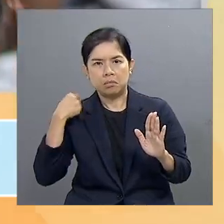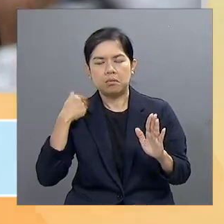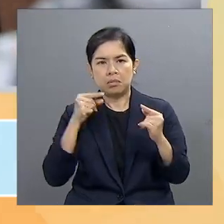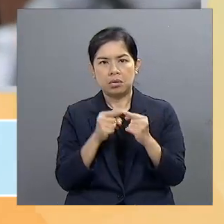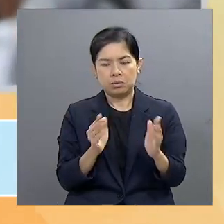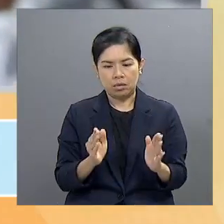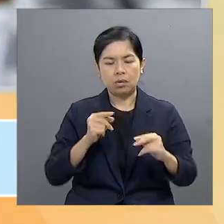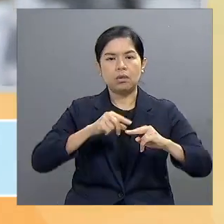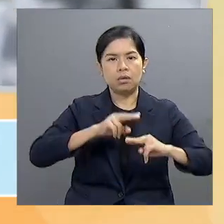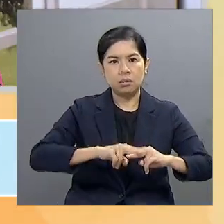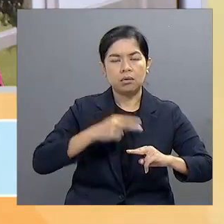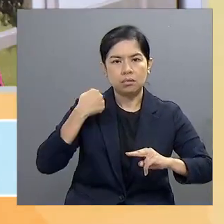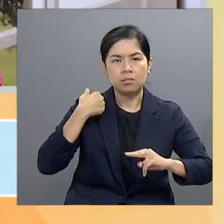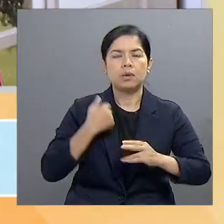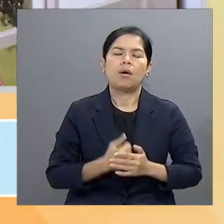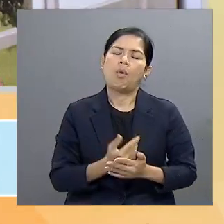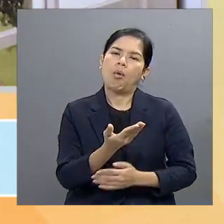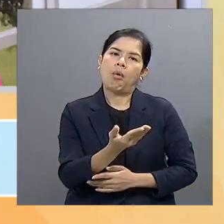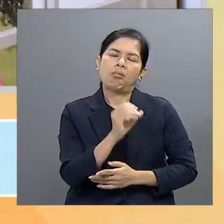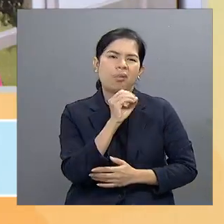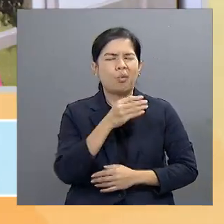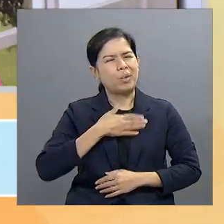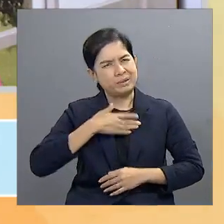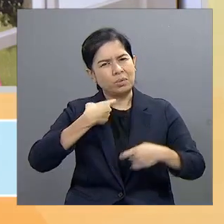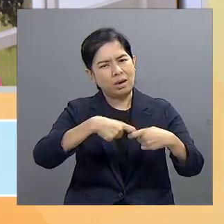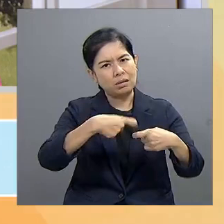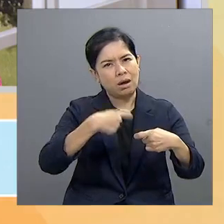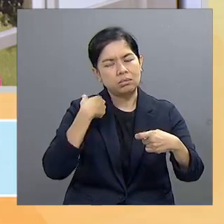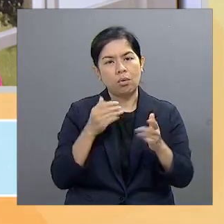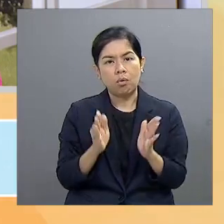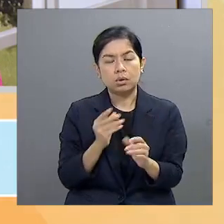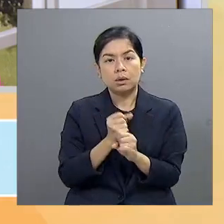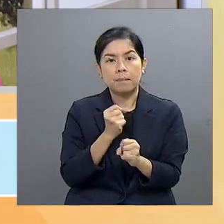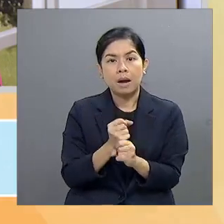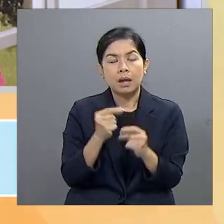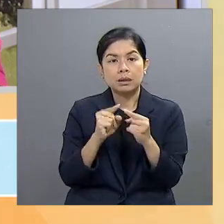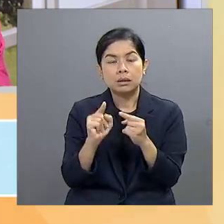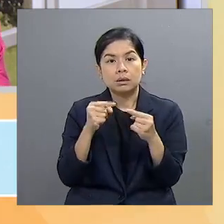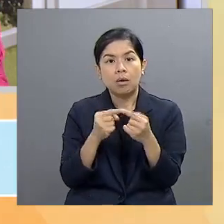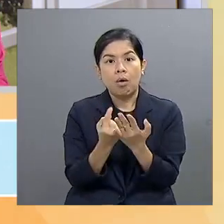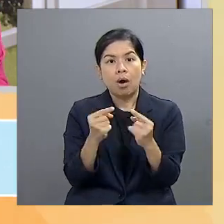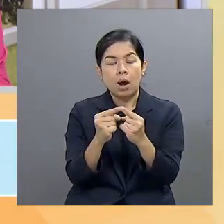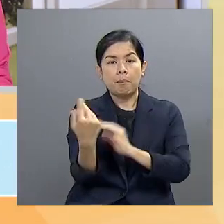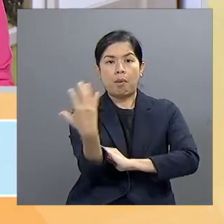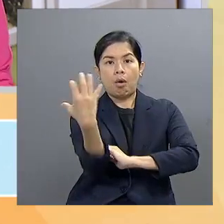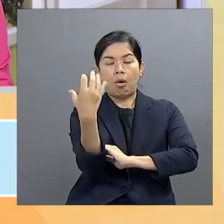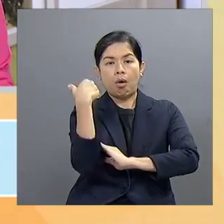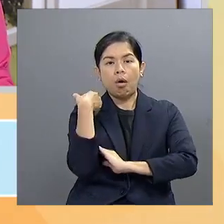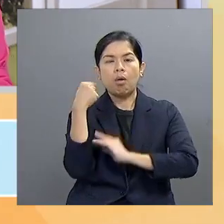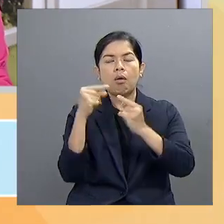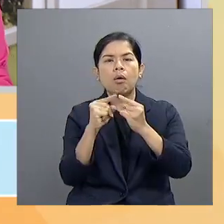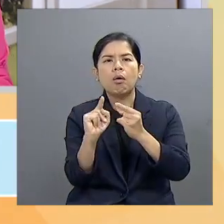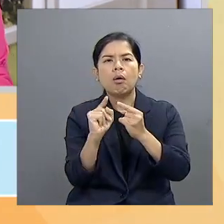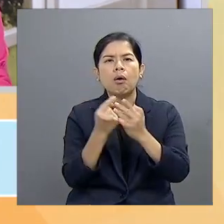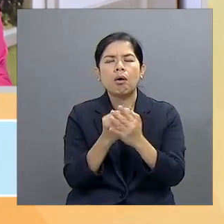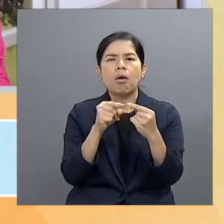าจารย์วริศคือบางทีบางออฟฟิศเนี่ยผมเคยเห็นเพื่อนแบบบ่นให้ฟังนะคือถ้าเกิดลุกไปไหนมาไหนบ่อยเนี่ยหัวหน้างานเห็นน่ะก ็